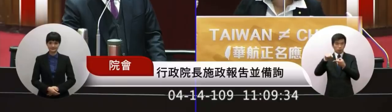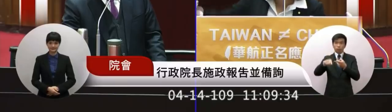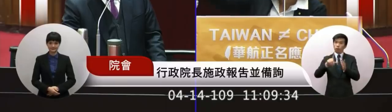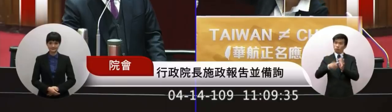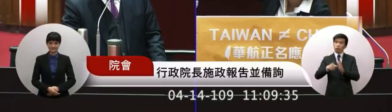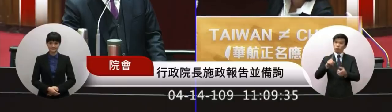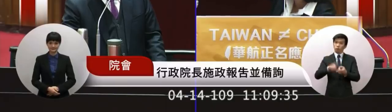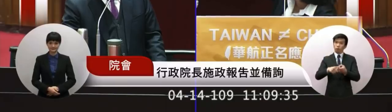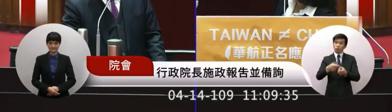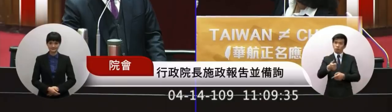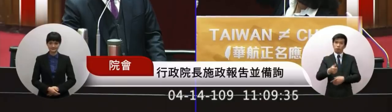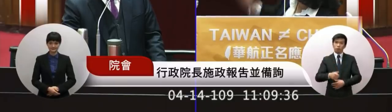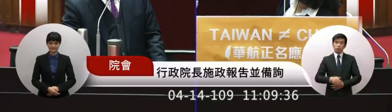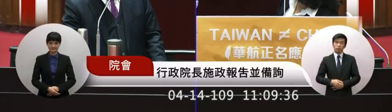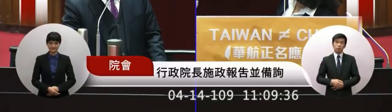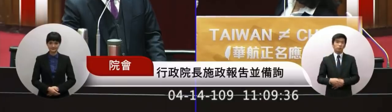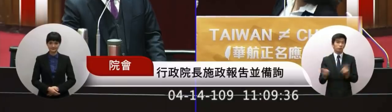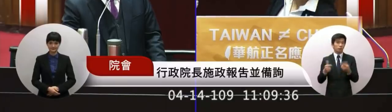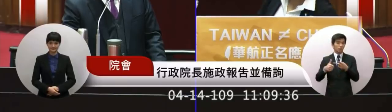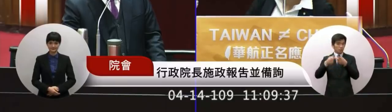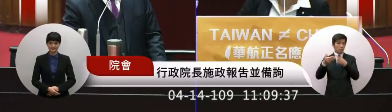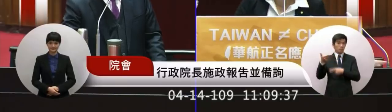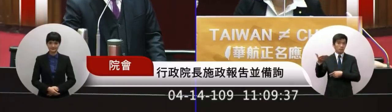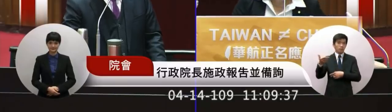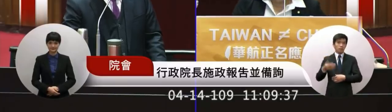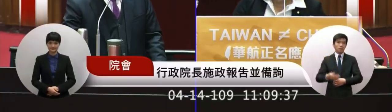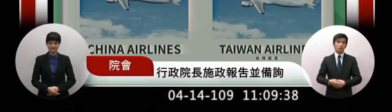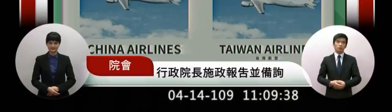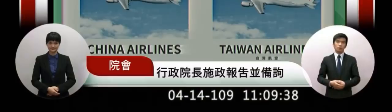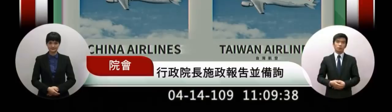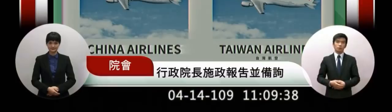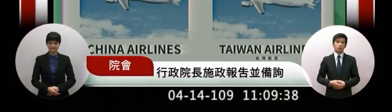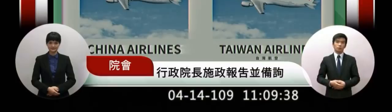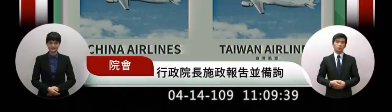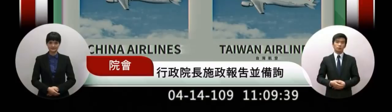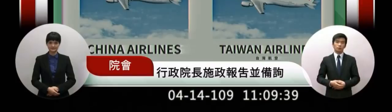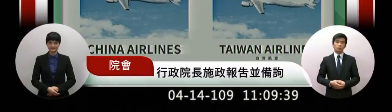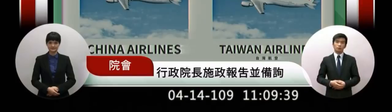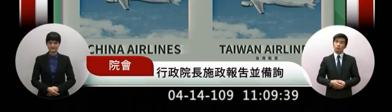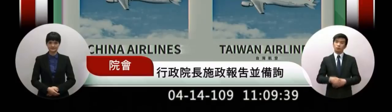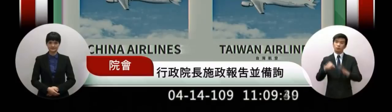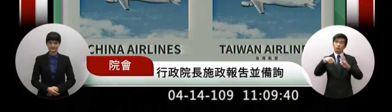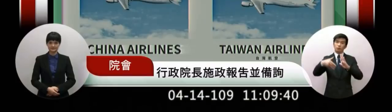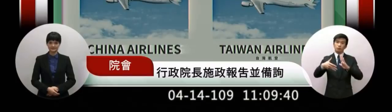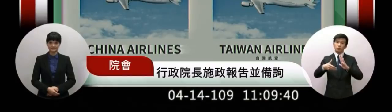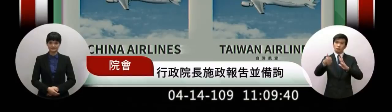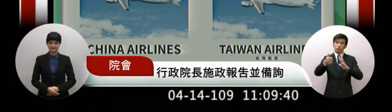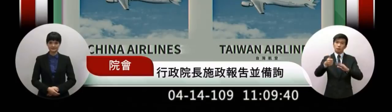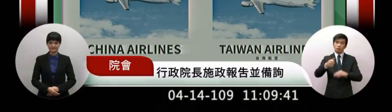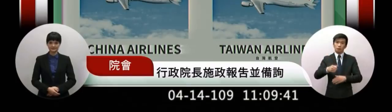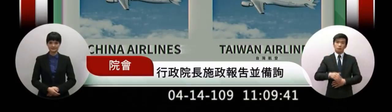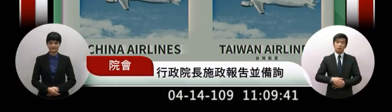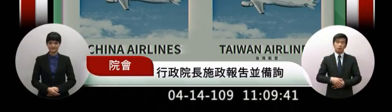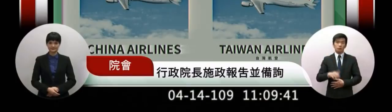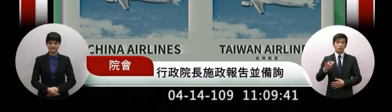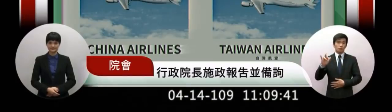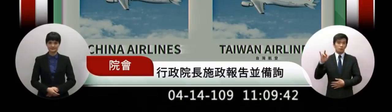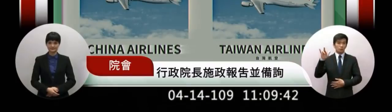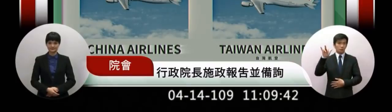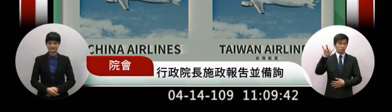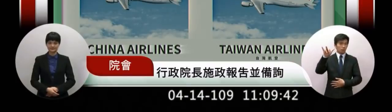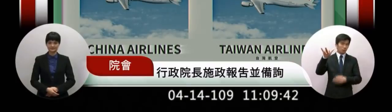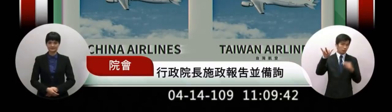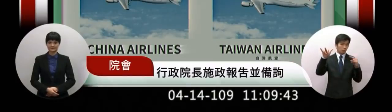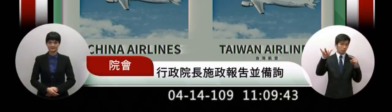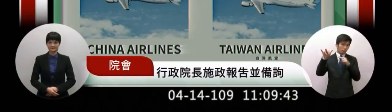院長我又麻煩你看第二點院長院長在我們這個花旁邊有